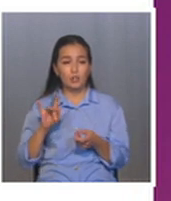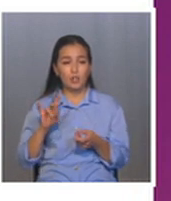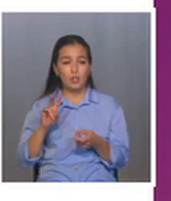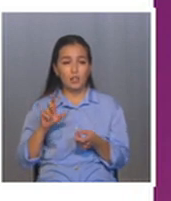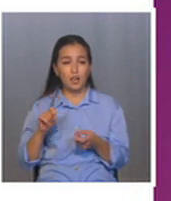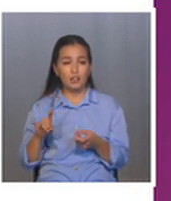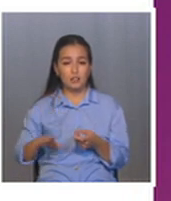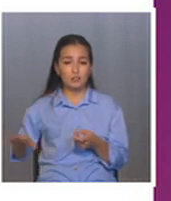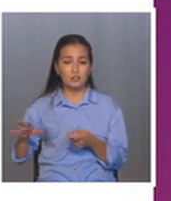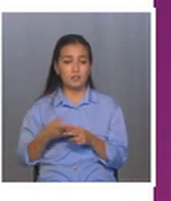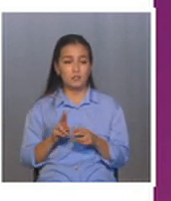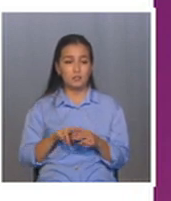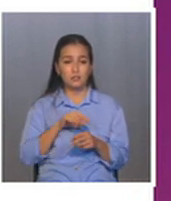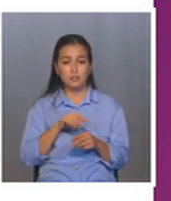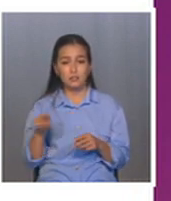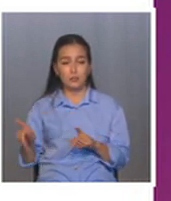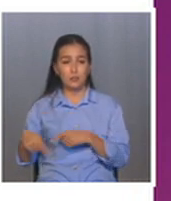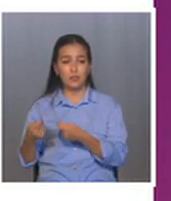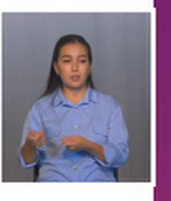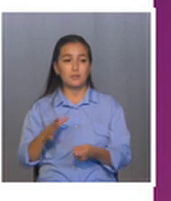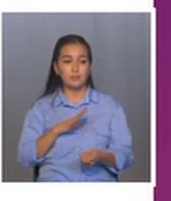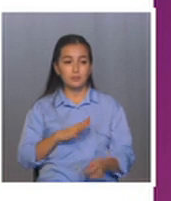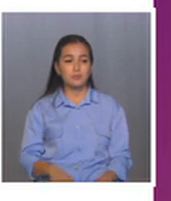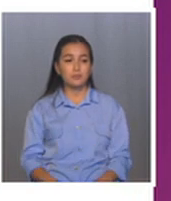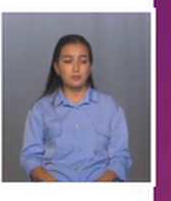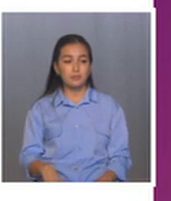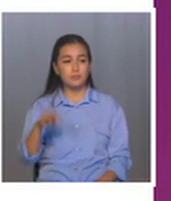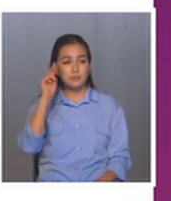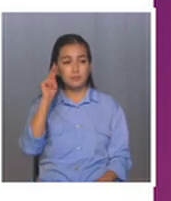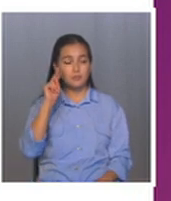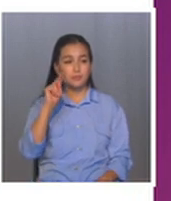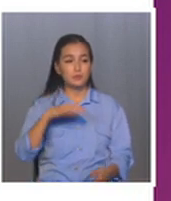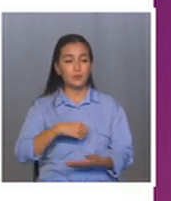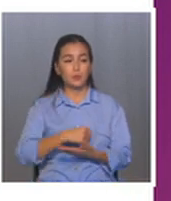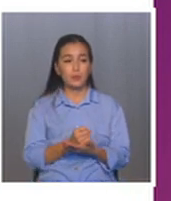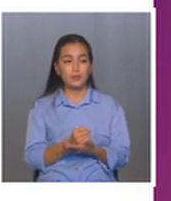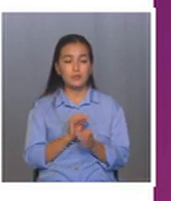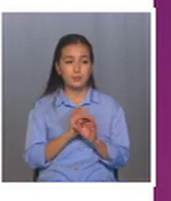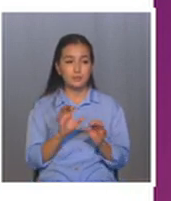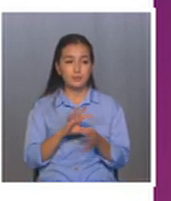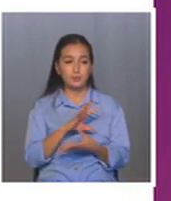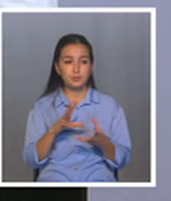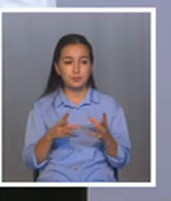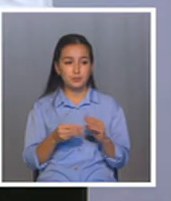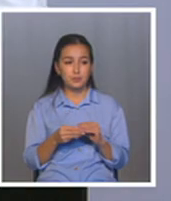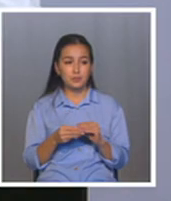қақпасына жеткен. Оқушылар, сабағымызды қорытындылап жіберейік.